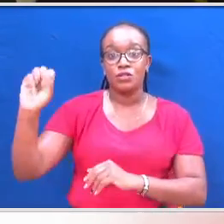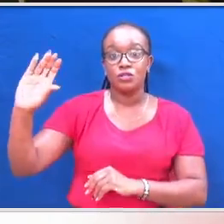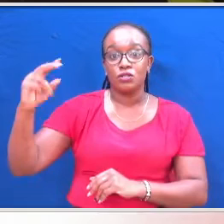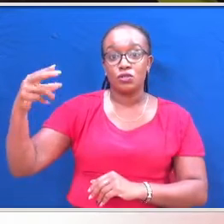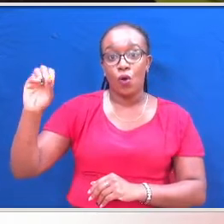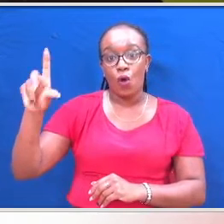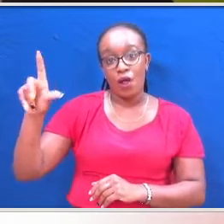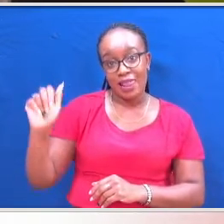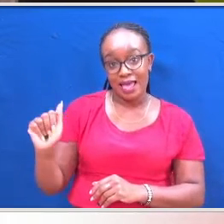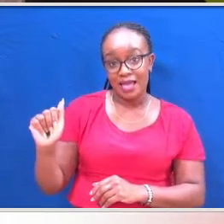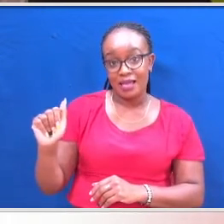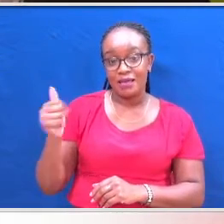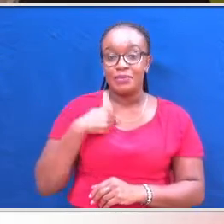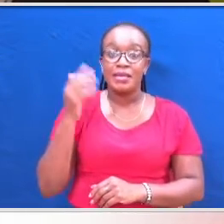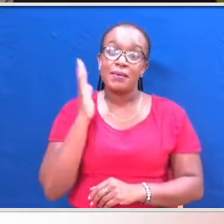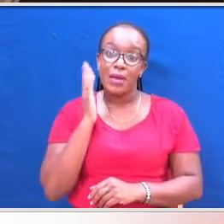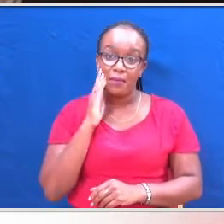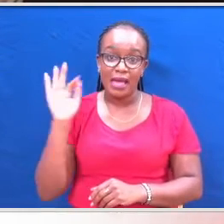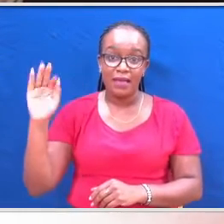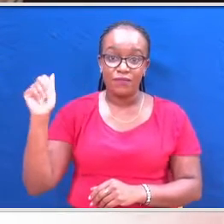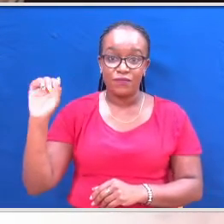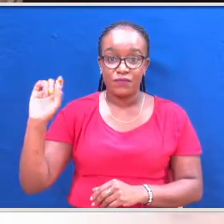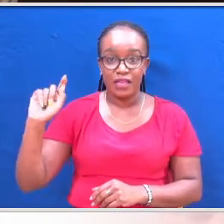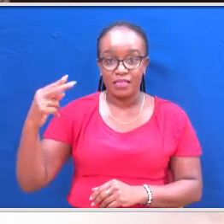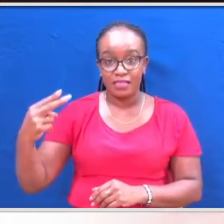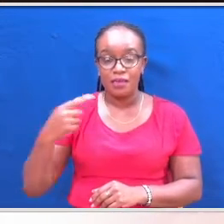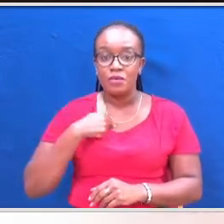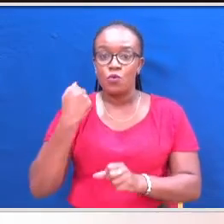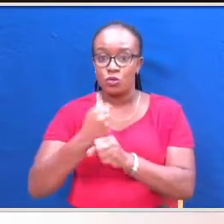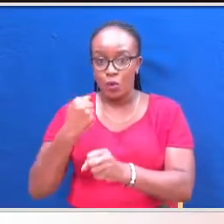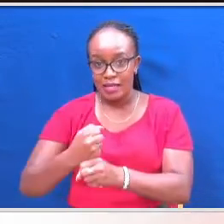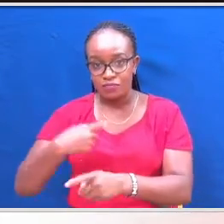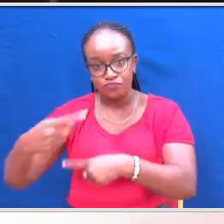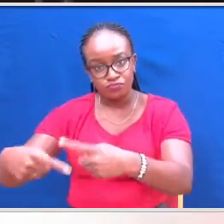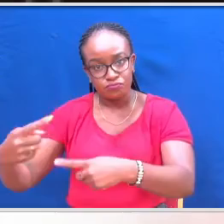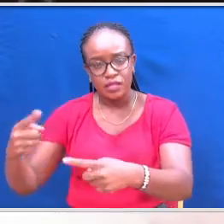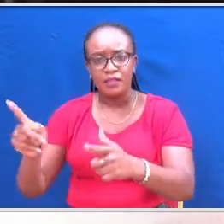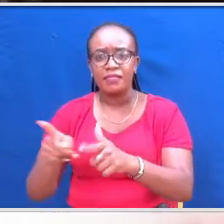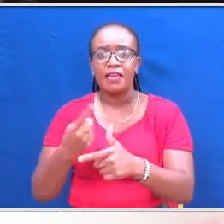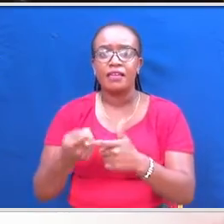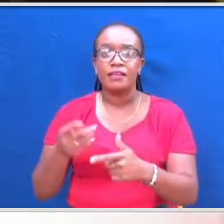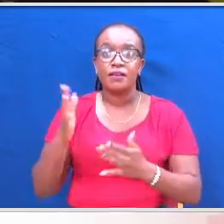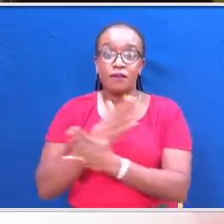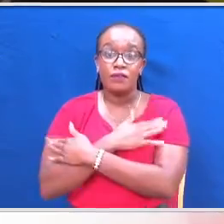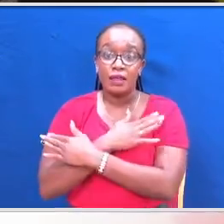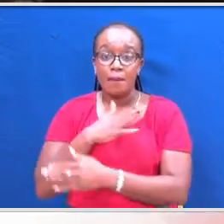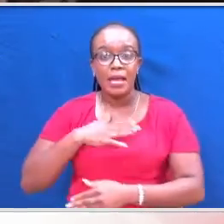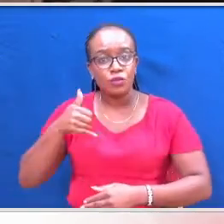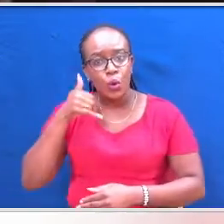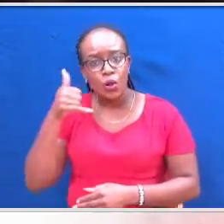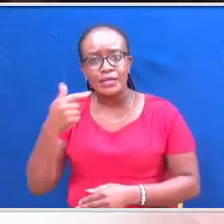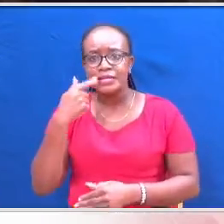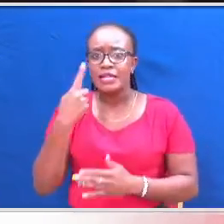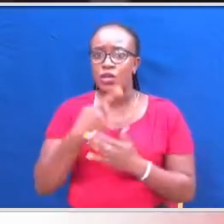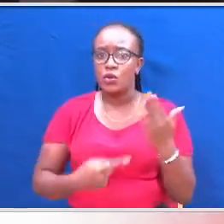Mama Kawee. Nilikuwa job, alafu mama mwingine friend yangu anaitwa Mama Junior akanipigia simu, akaniambia